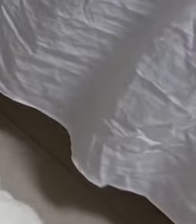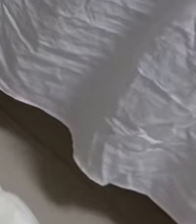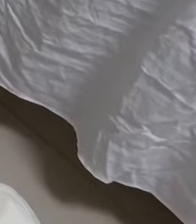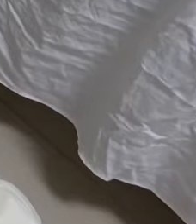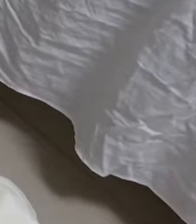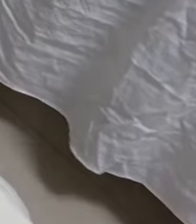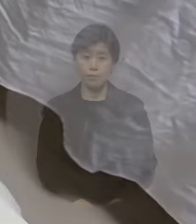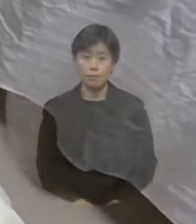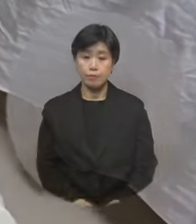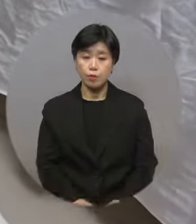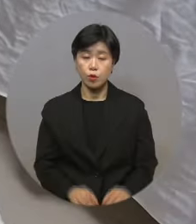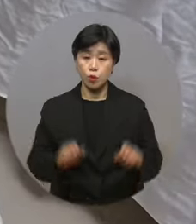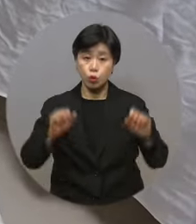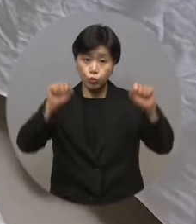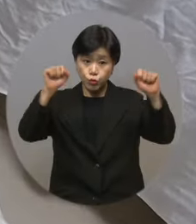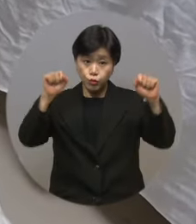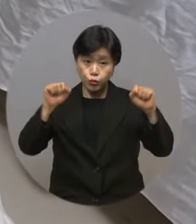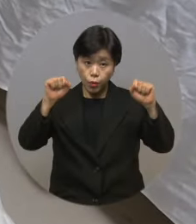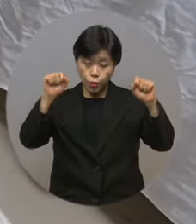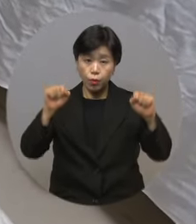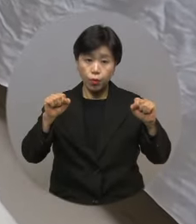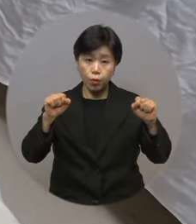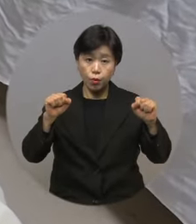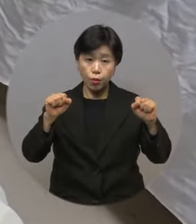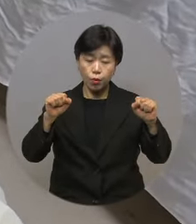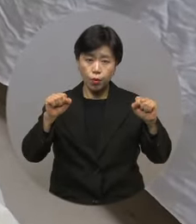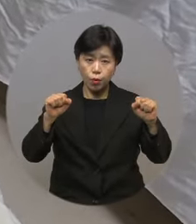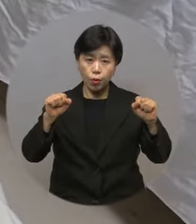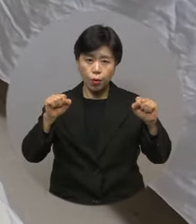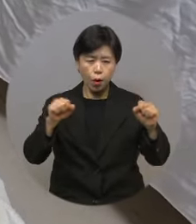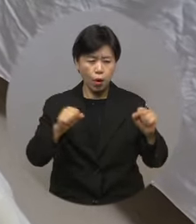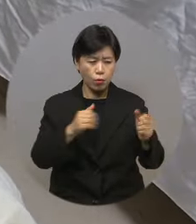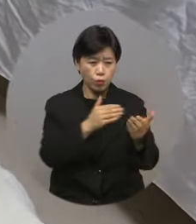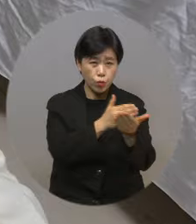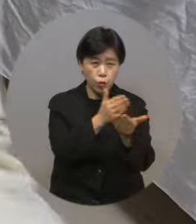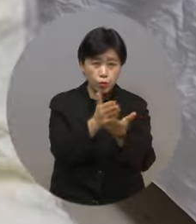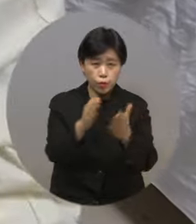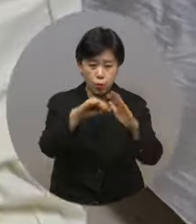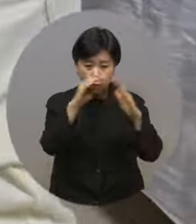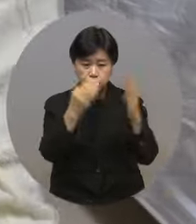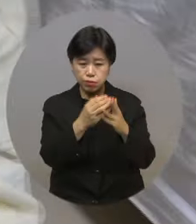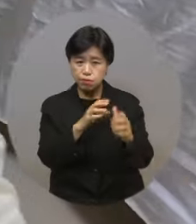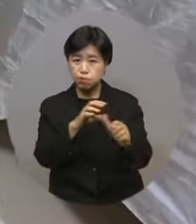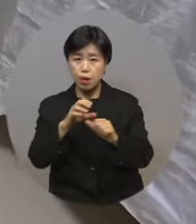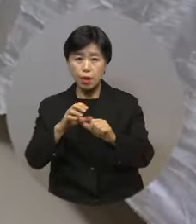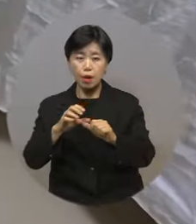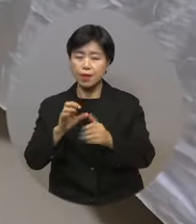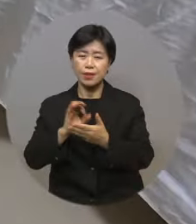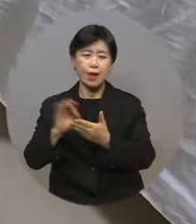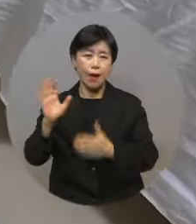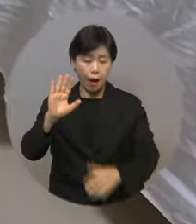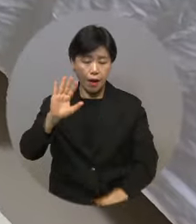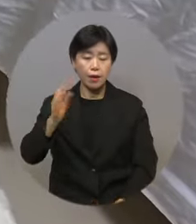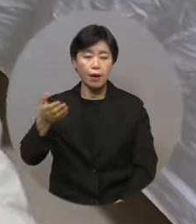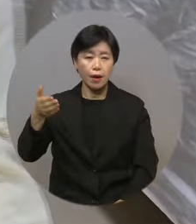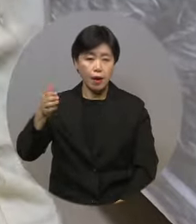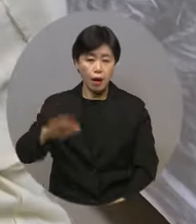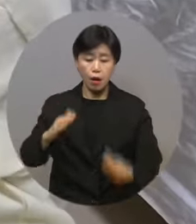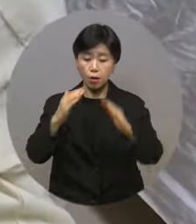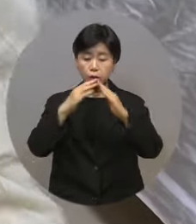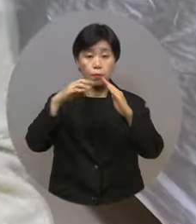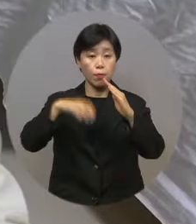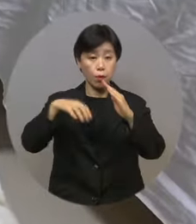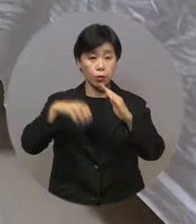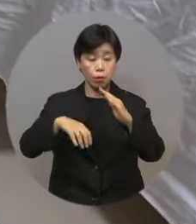모든 운동기구를 매일 하진 않아도 집에서 운동은 그냥 매일 꾸준히 하는